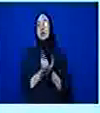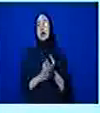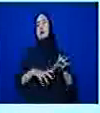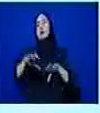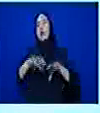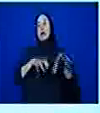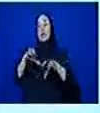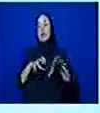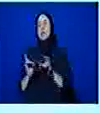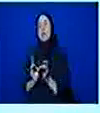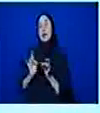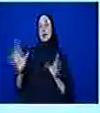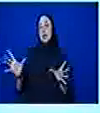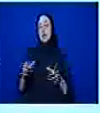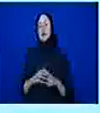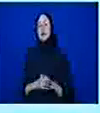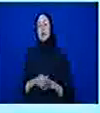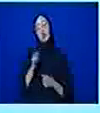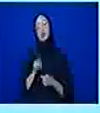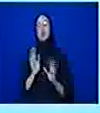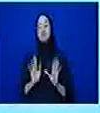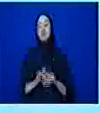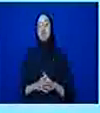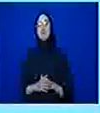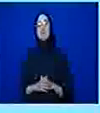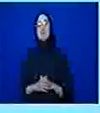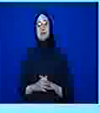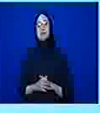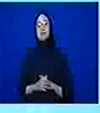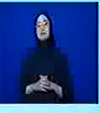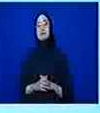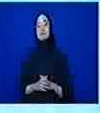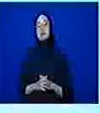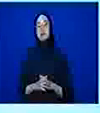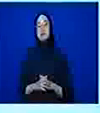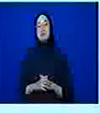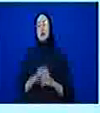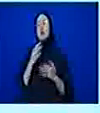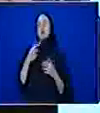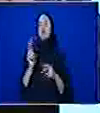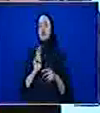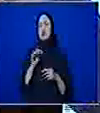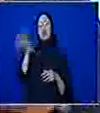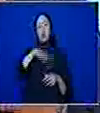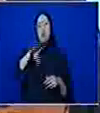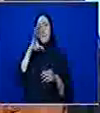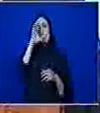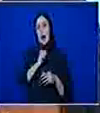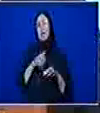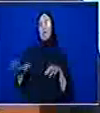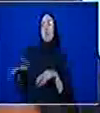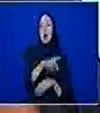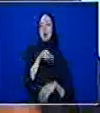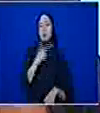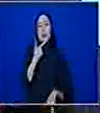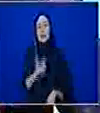berbeda. Strategi kami berbeda, itu saja. Kita mengerti maritim sangat penting, tapi kita juga prihatin